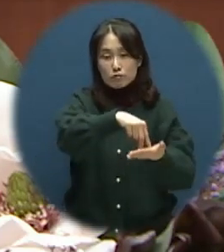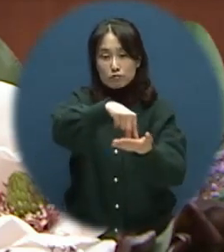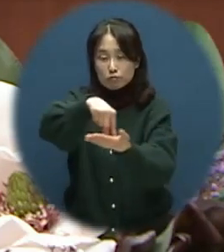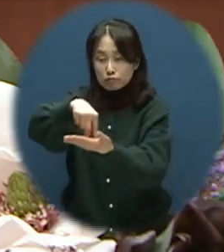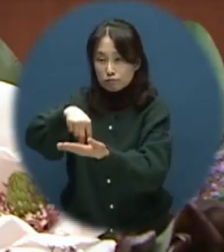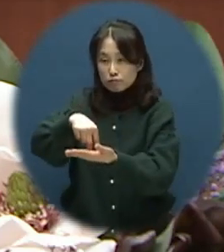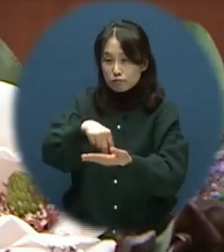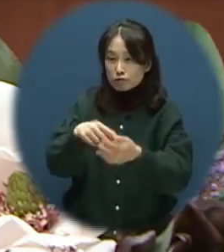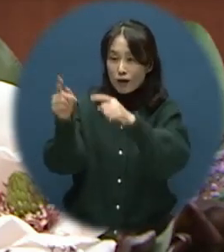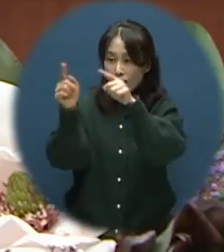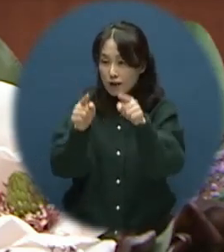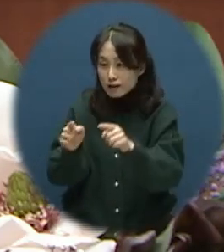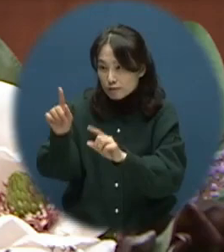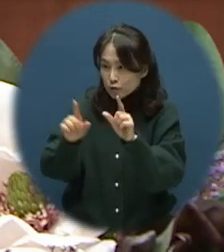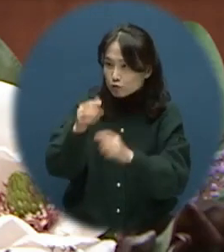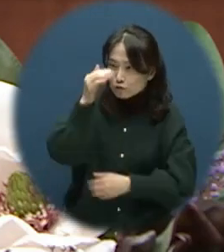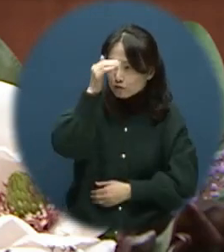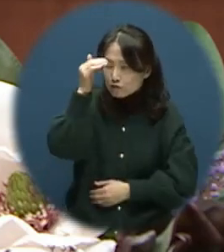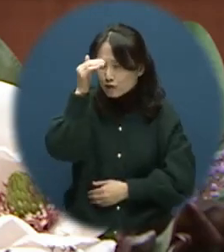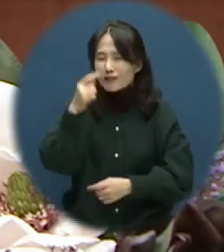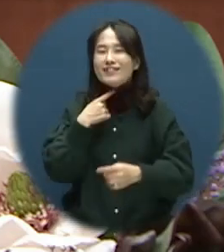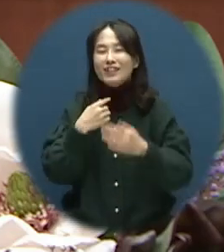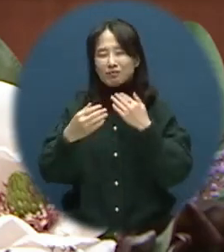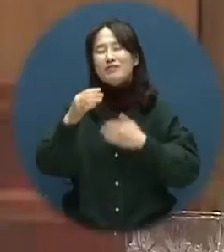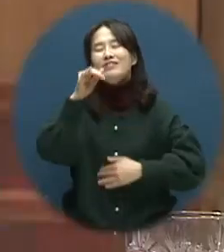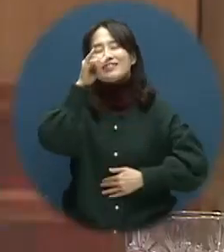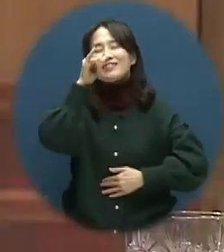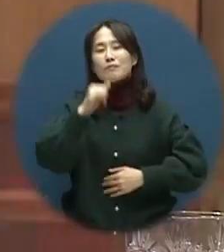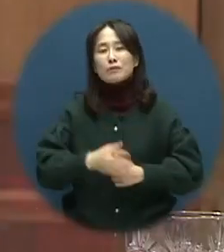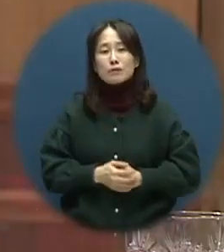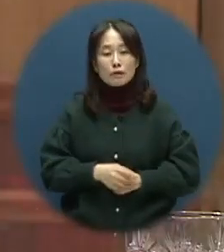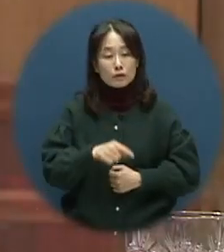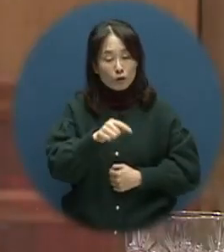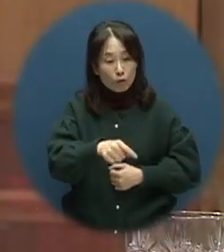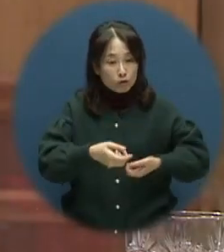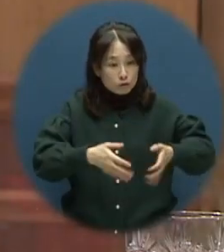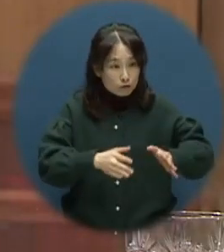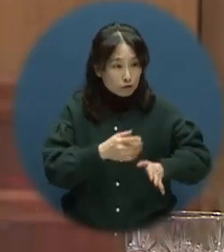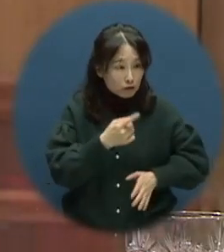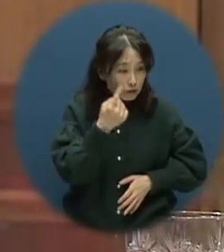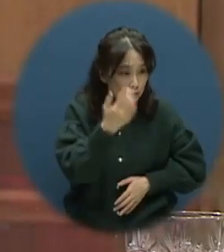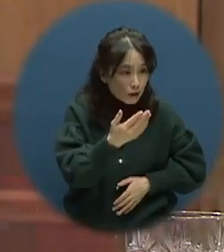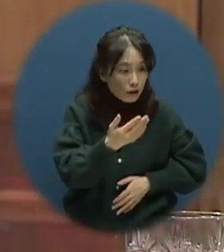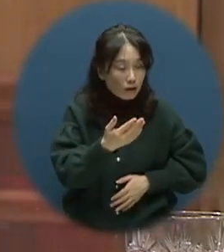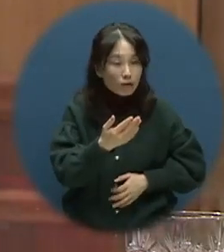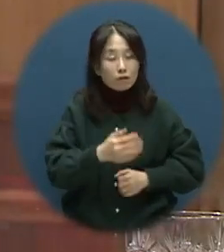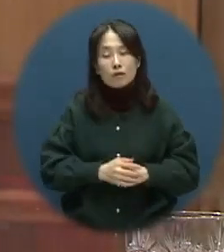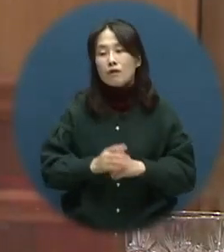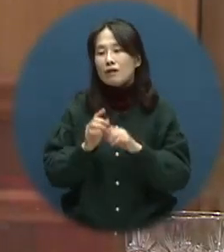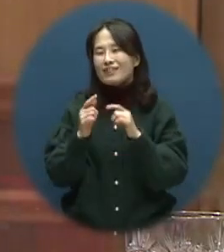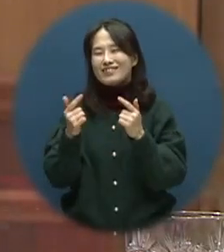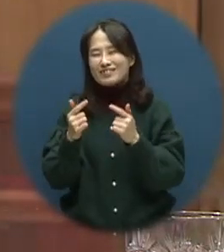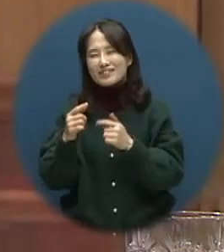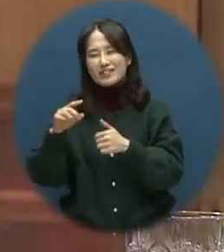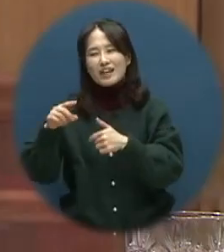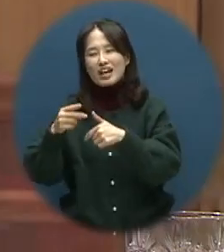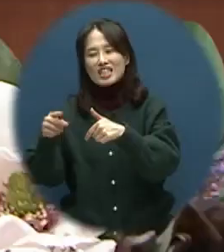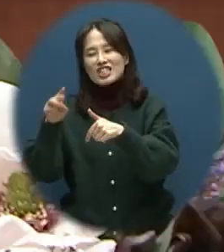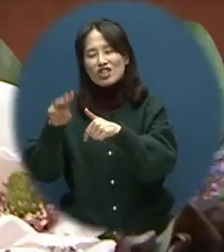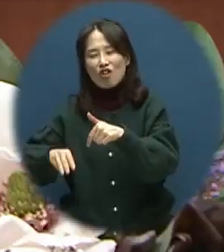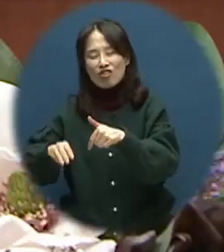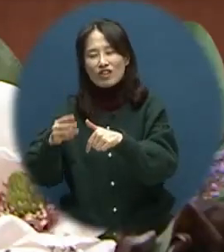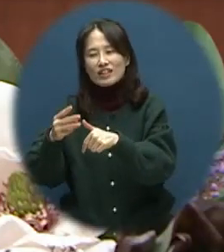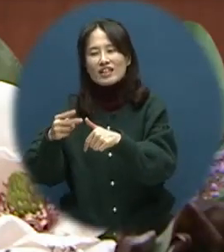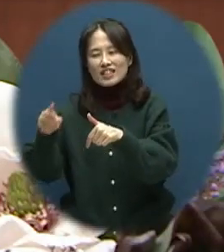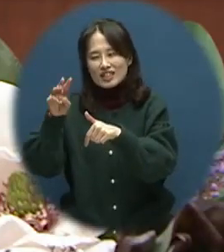아주 재밌는 체험도 하고 있습니다. 그런데 영월 출신 아니시잖아요. 인천 출신입니다. 영월 거기인데 그때 왜 가셨던